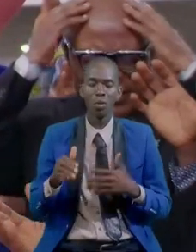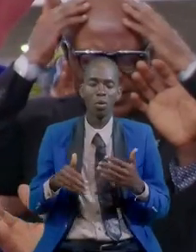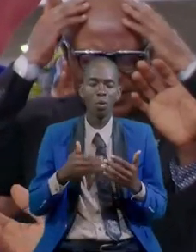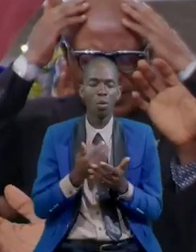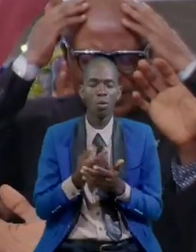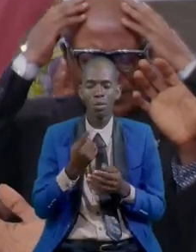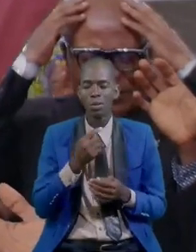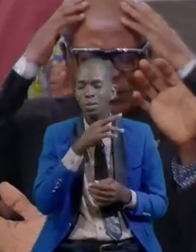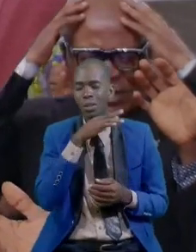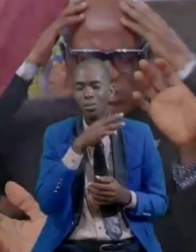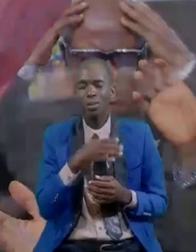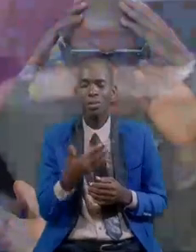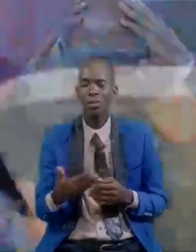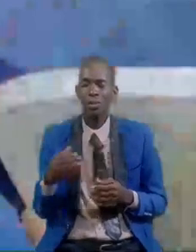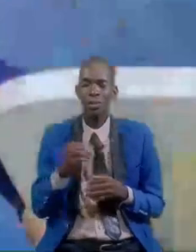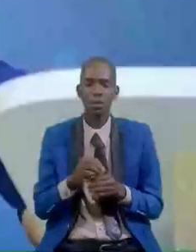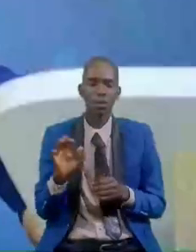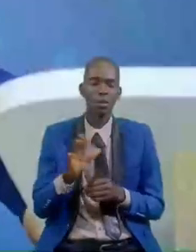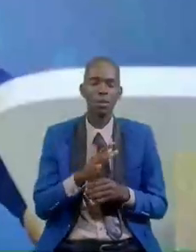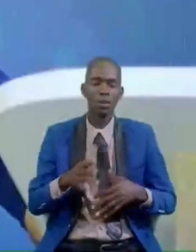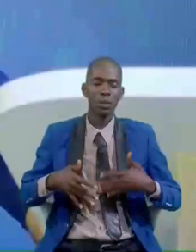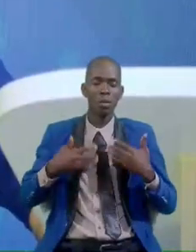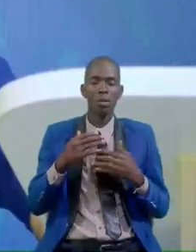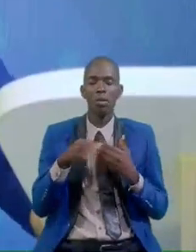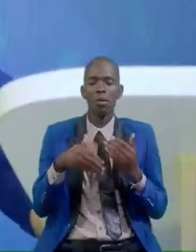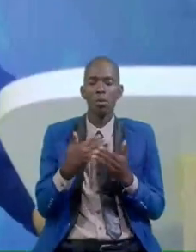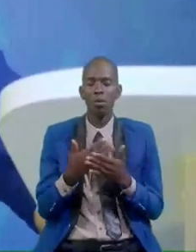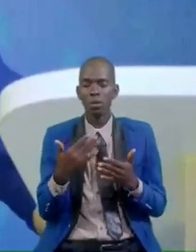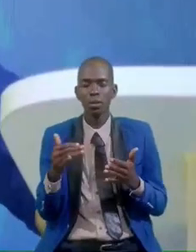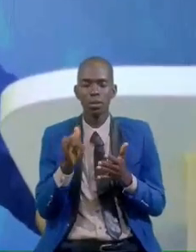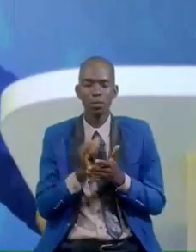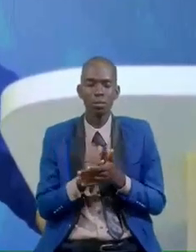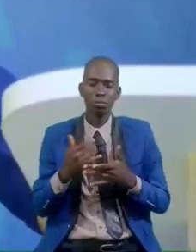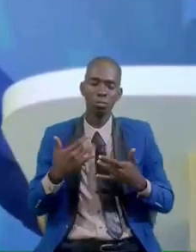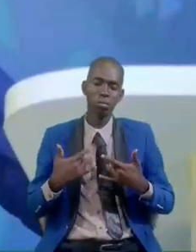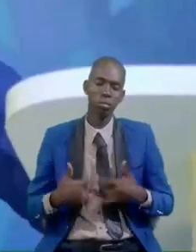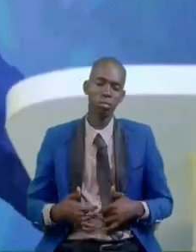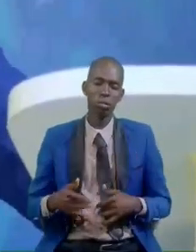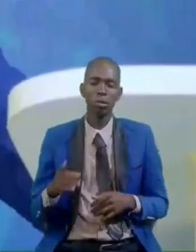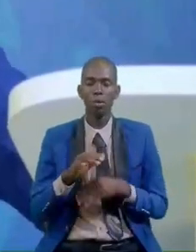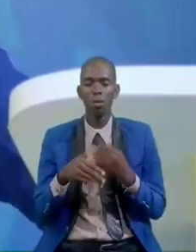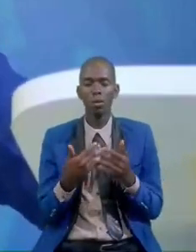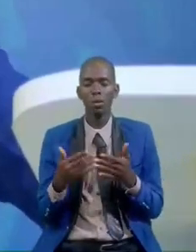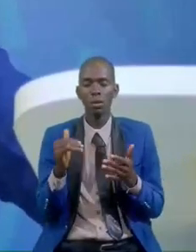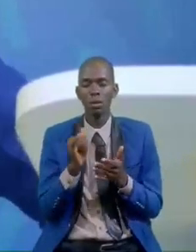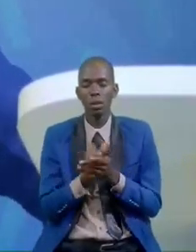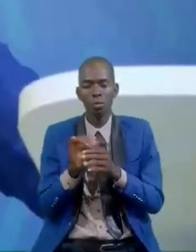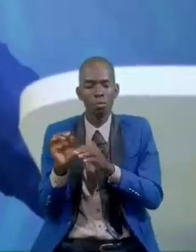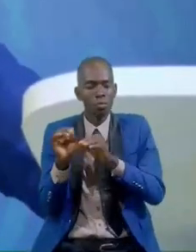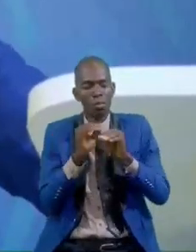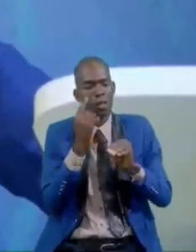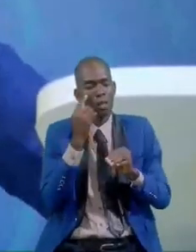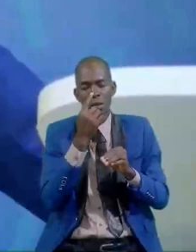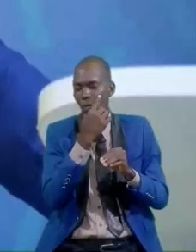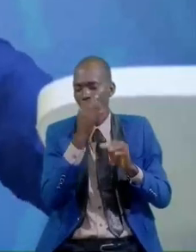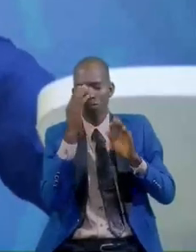Toutes les pailles de leur vie, toutes les choses qui les maintenaient liées, tout ce qui détournait leurs